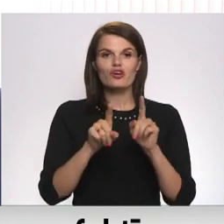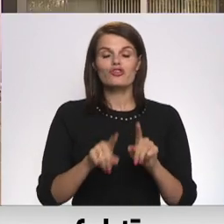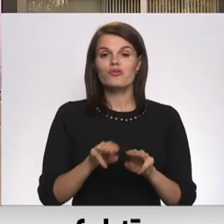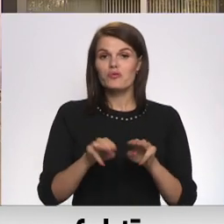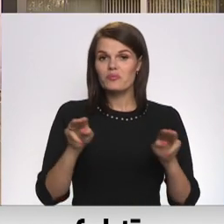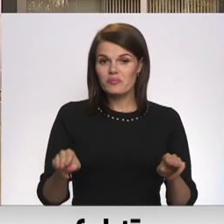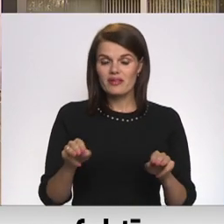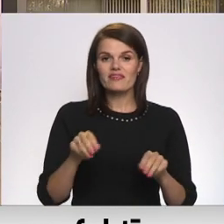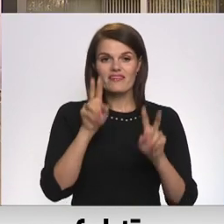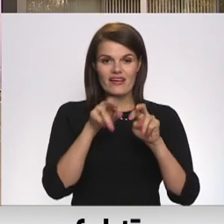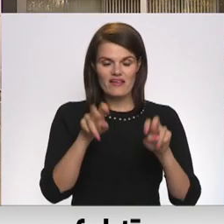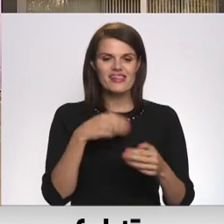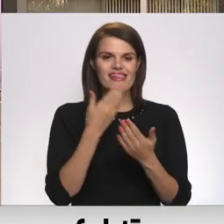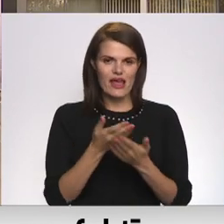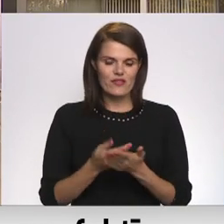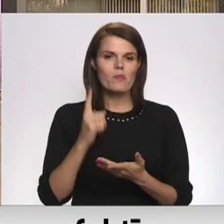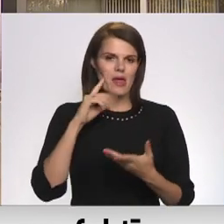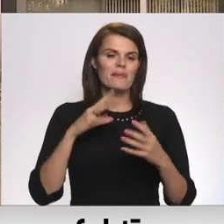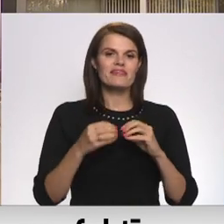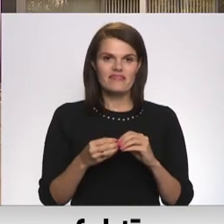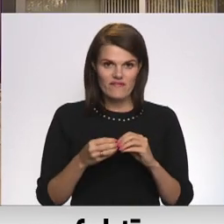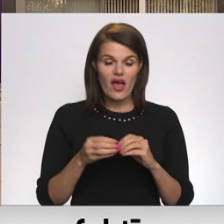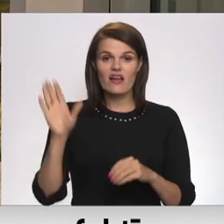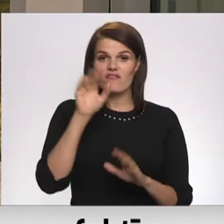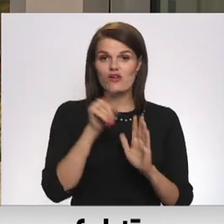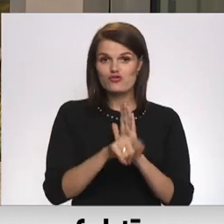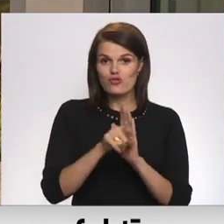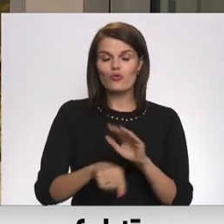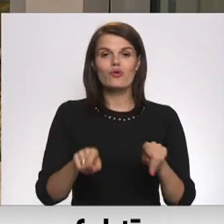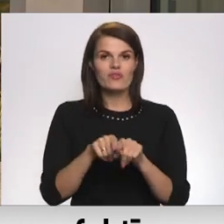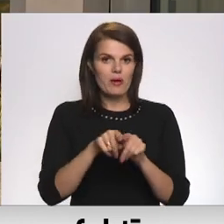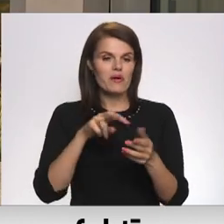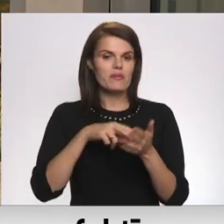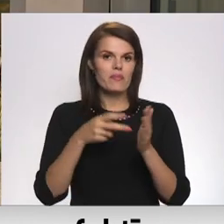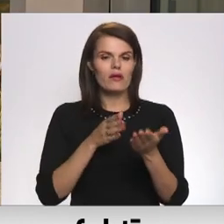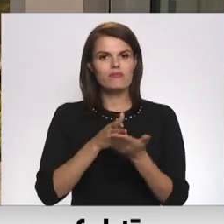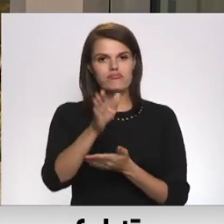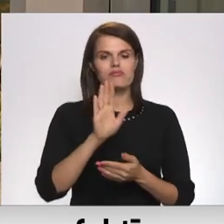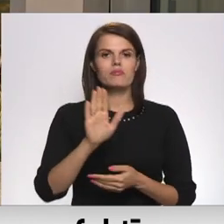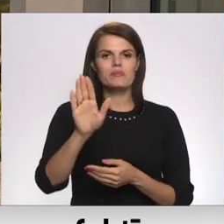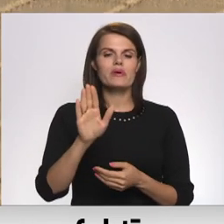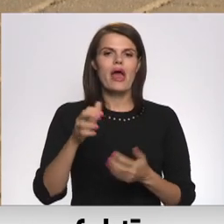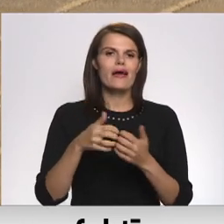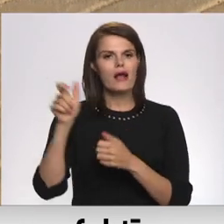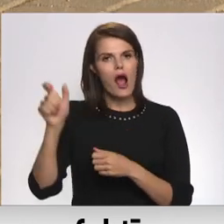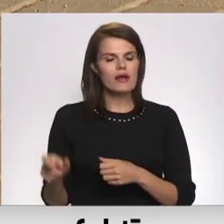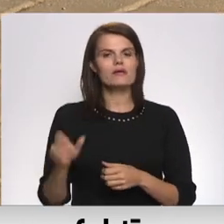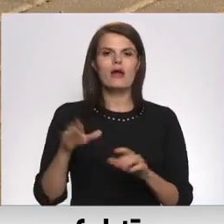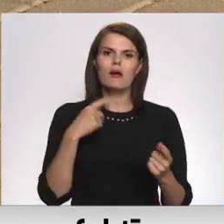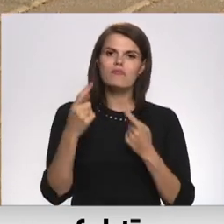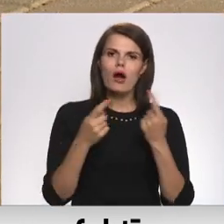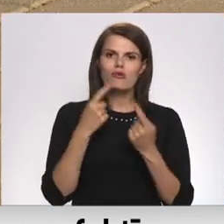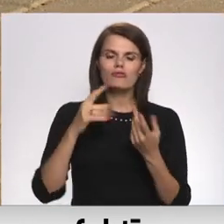ka revidentu ieteikumus ņems vērā. Valsts kontrole tāpat plāno vērsties pie ministru prezidenta, lai